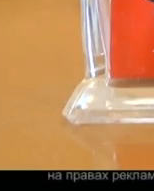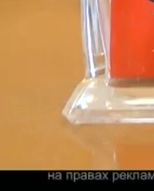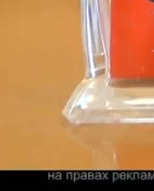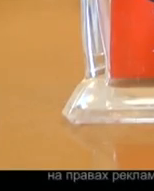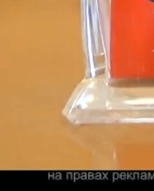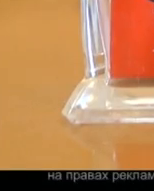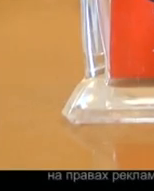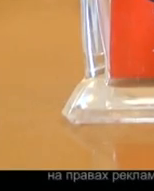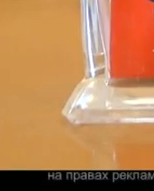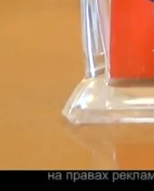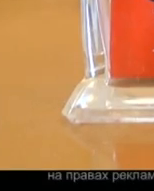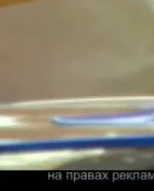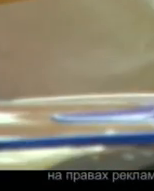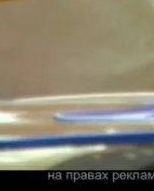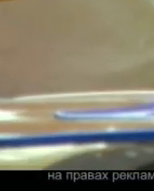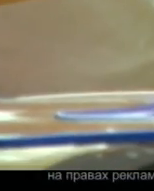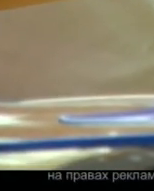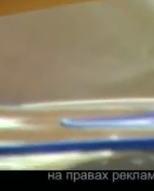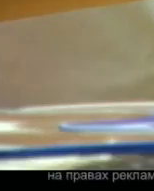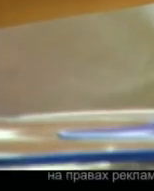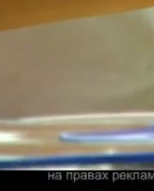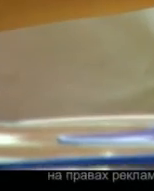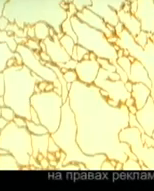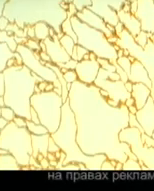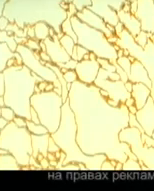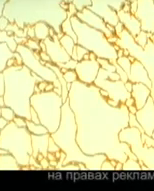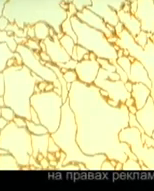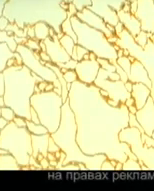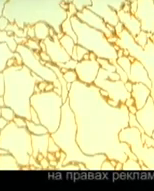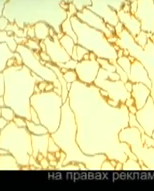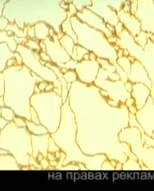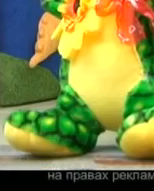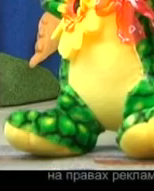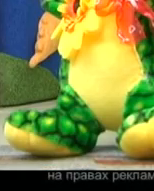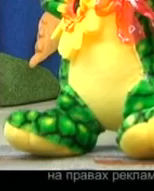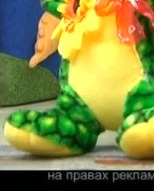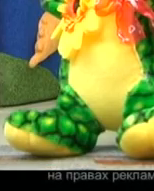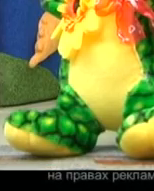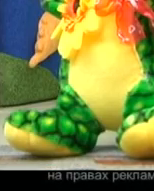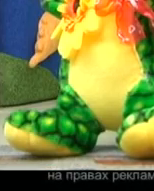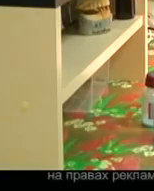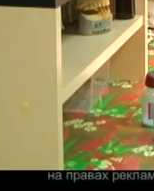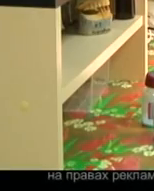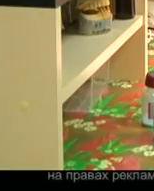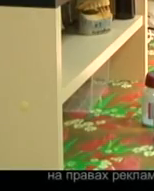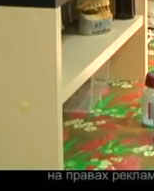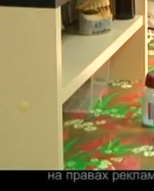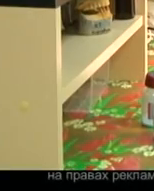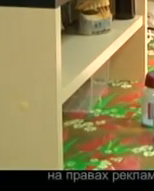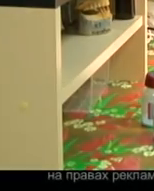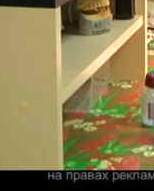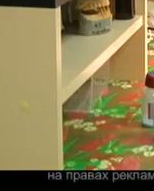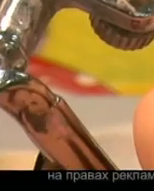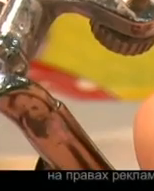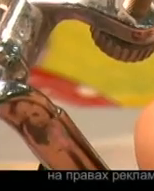Послуги добрий лікар надає як для дорослих, так і дітей. Але останнім особлива увага. Дитяча хірургія, пластинки, брекети. Тут надають